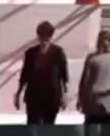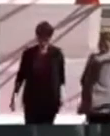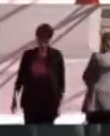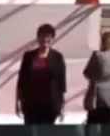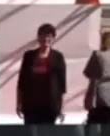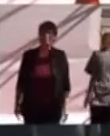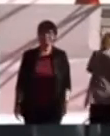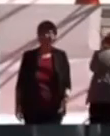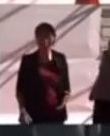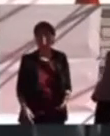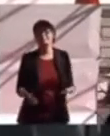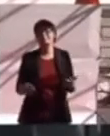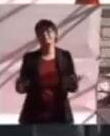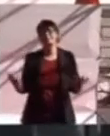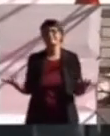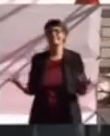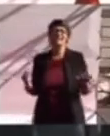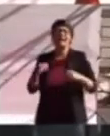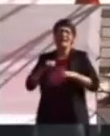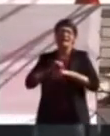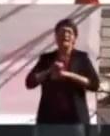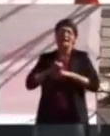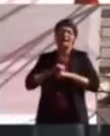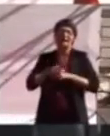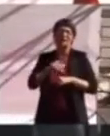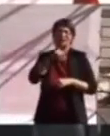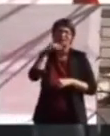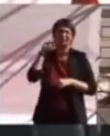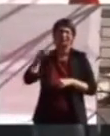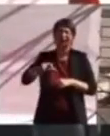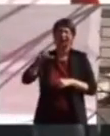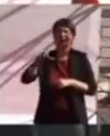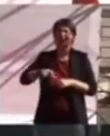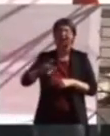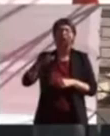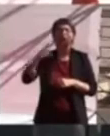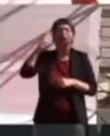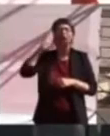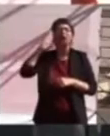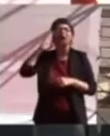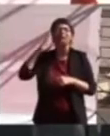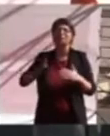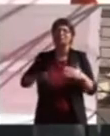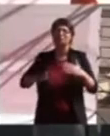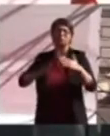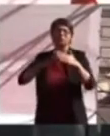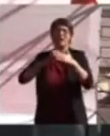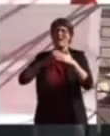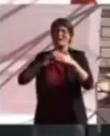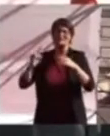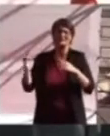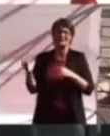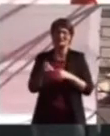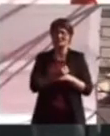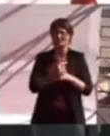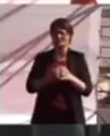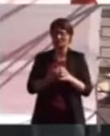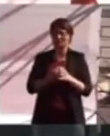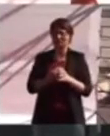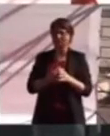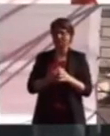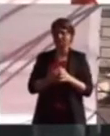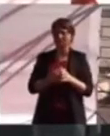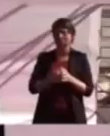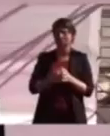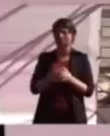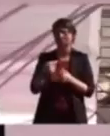tenere il massimo livello di attenzione io l'ho ottenuto la stessa linea anche nei giorni in